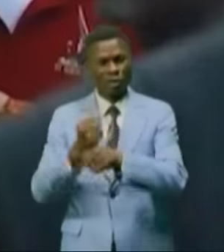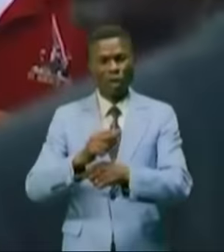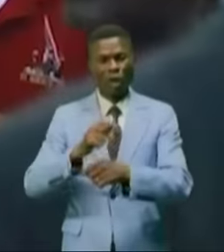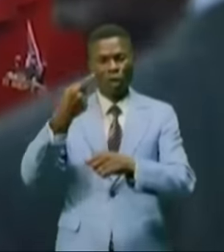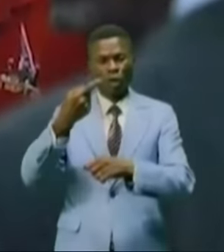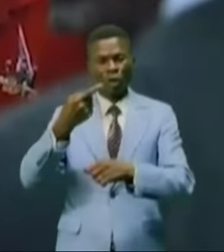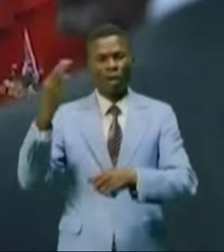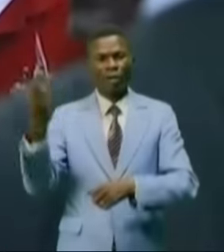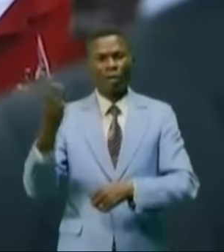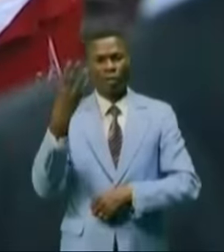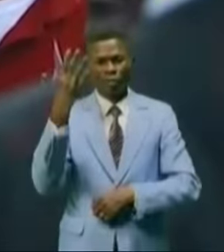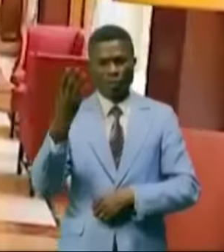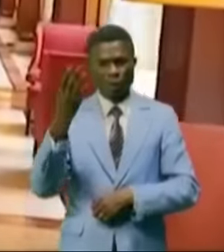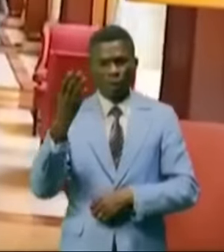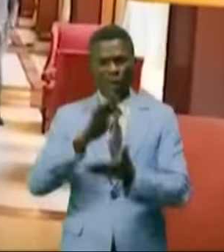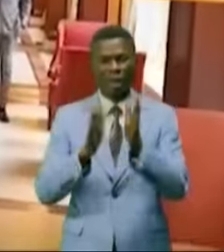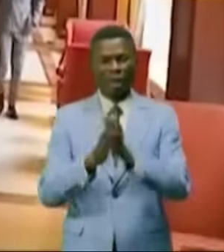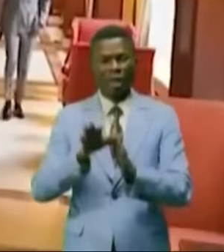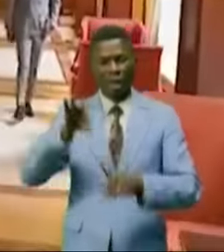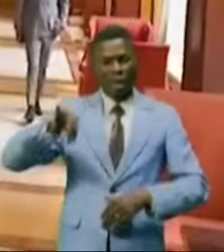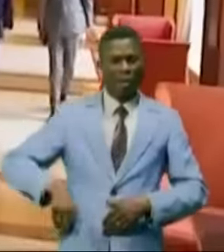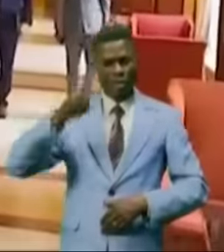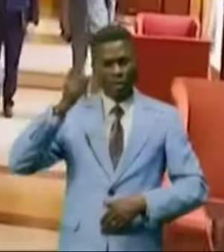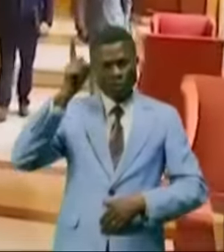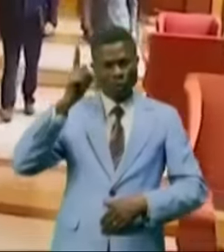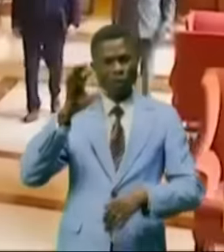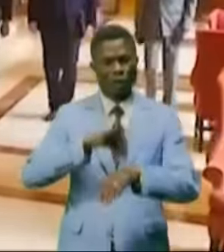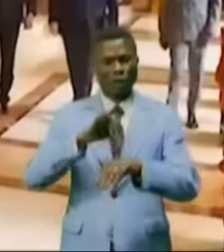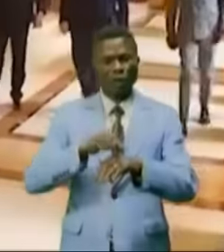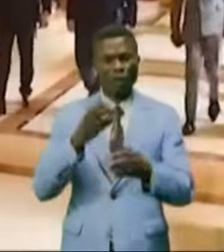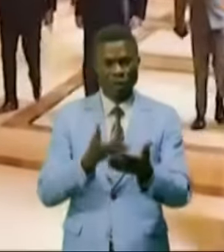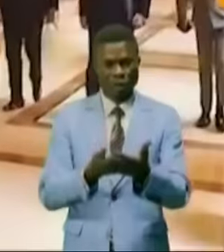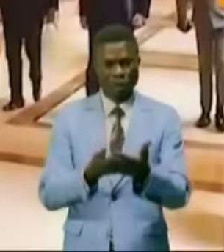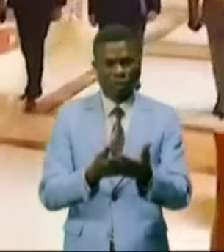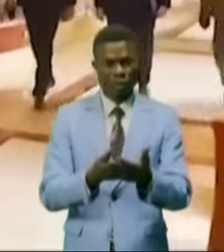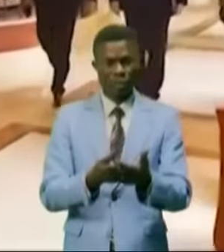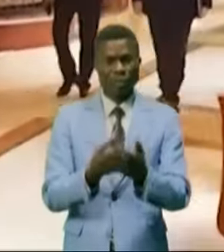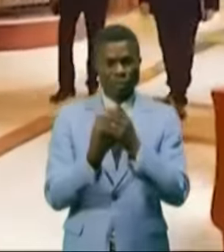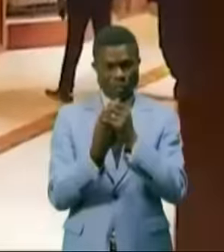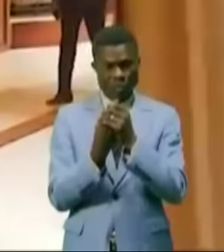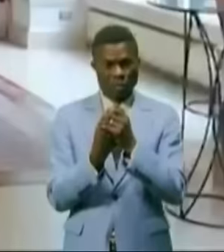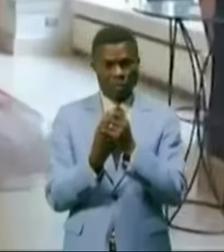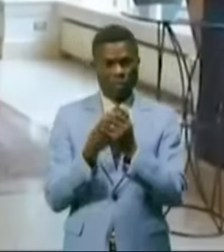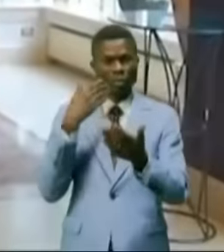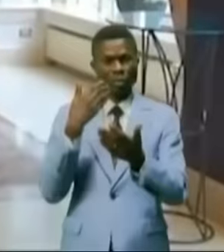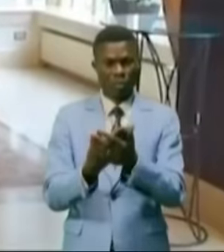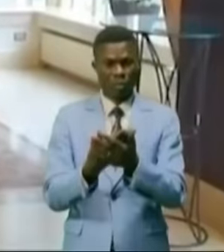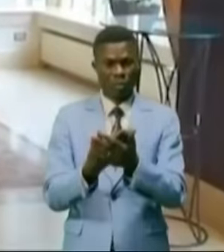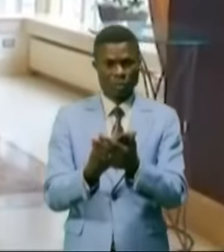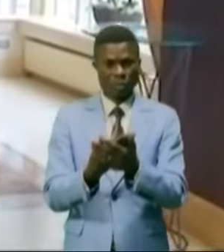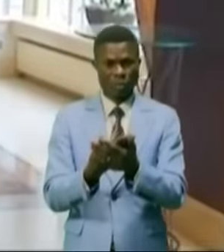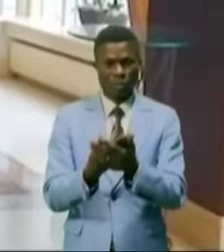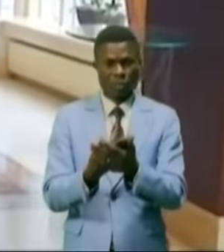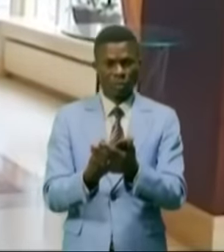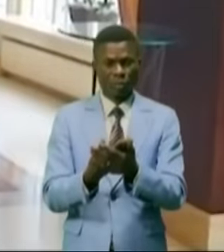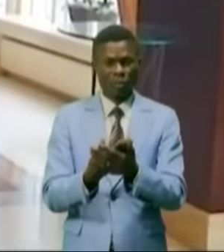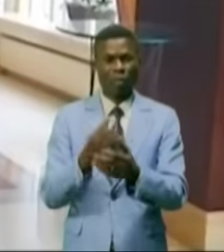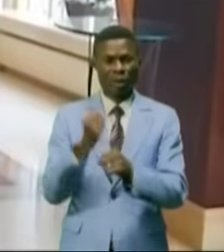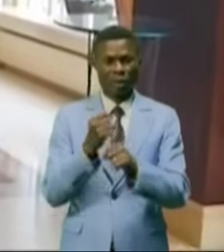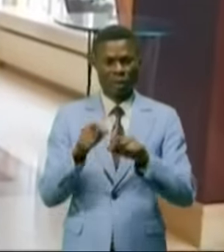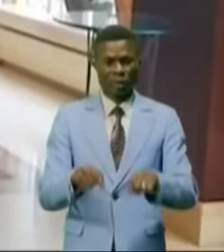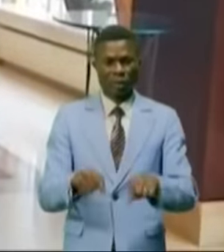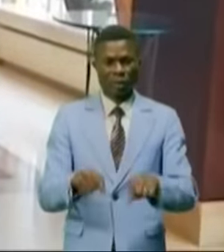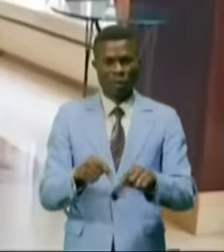G24 sont les premiers bénéficiaires de ces opportunités. Il sera là d'ici une semaine ou 10 jours à Kinshasa et